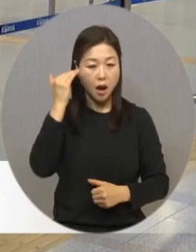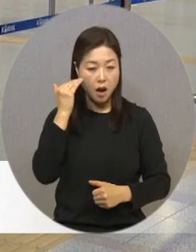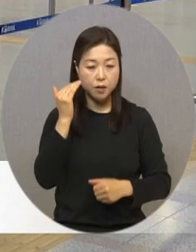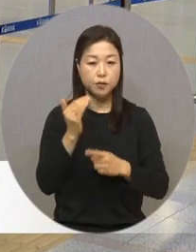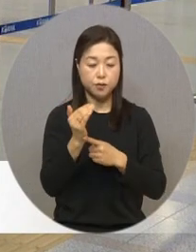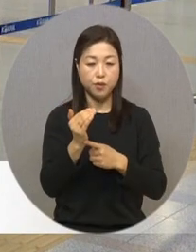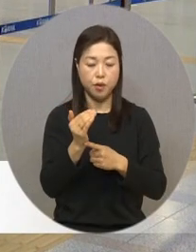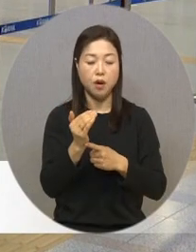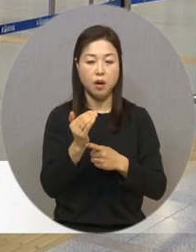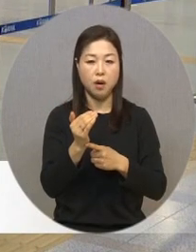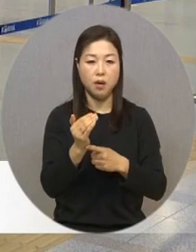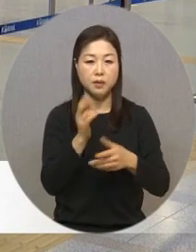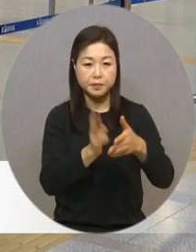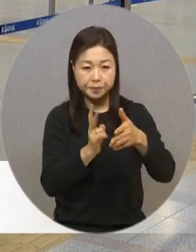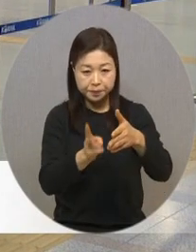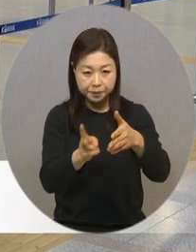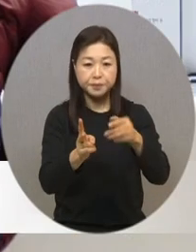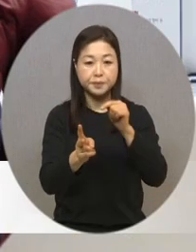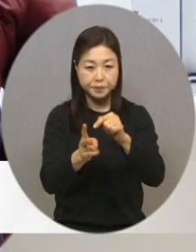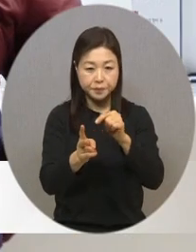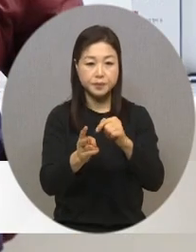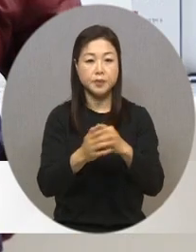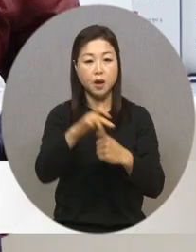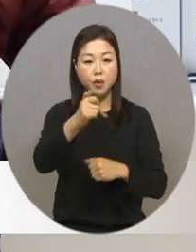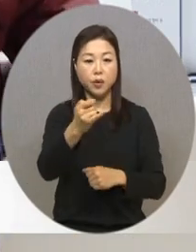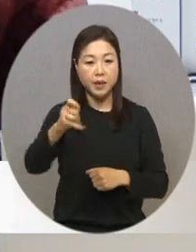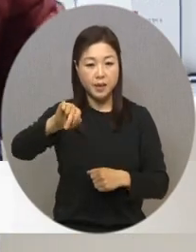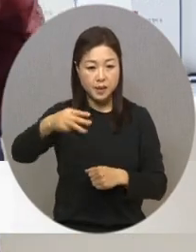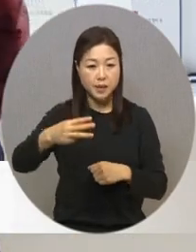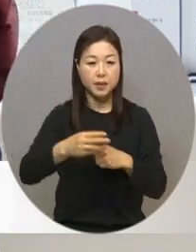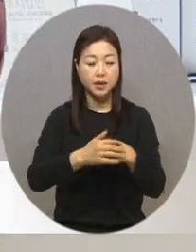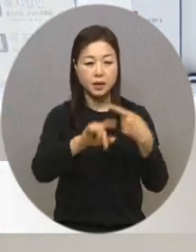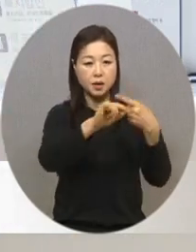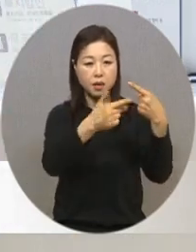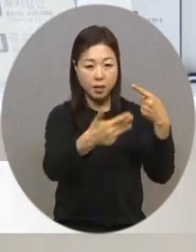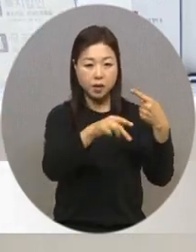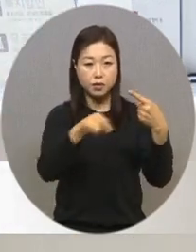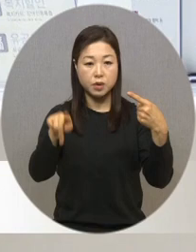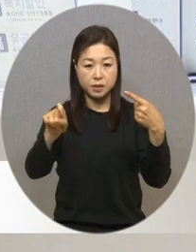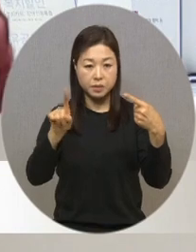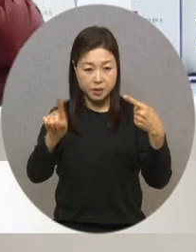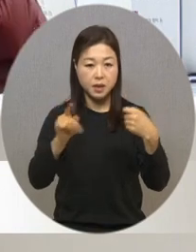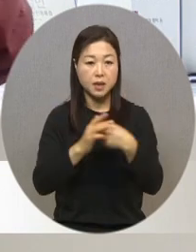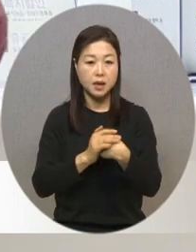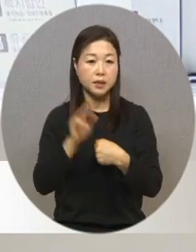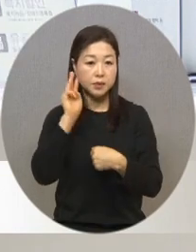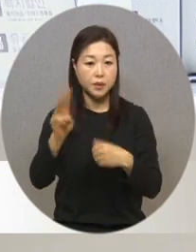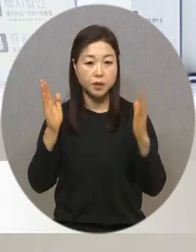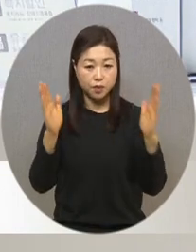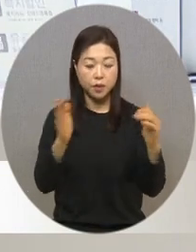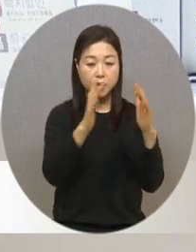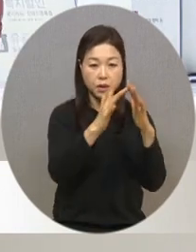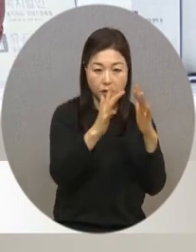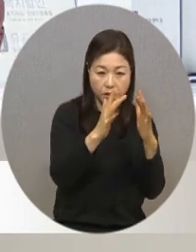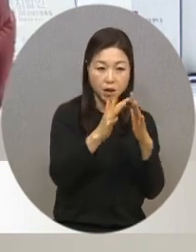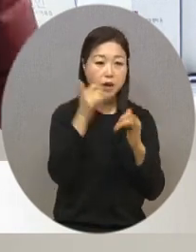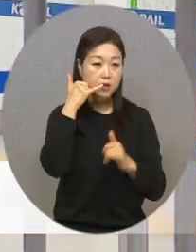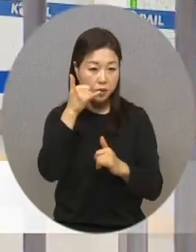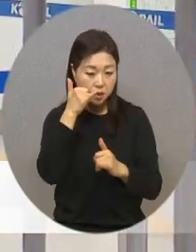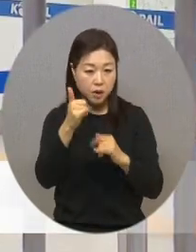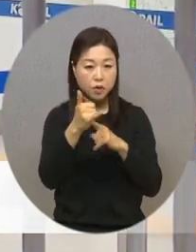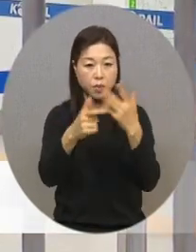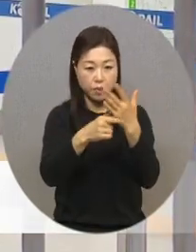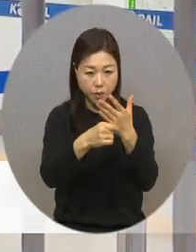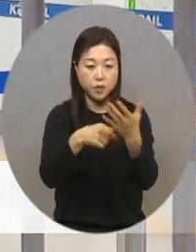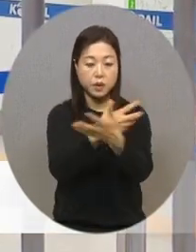한국철도공사 코레일이 설 명절을 앞두고 1월 8일부터 11일까지 나흘간 온라인과 전화로 승차권 예매를